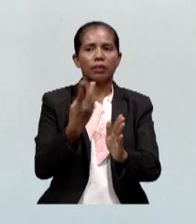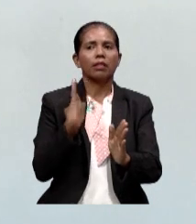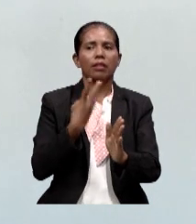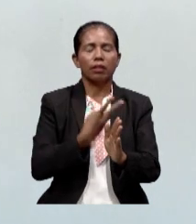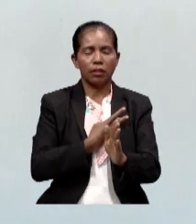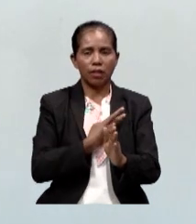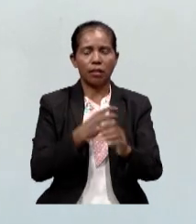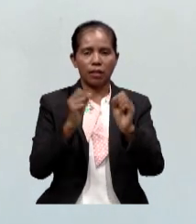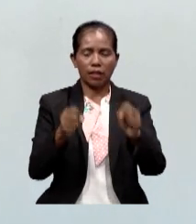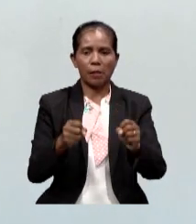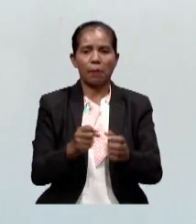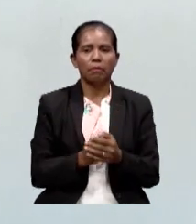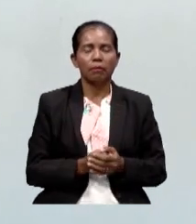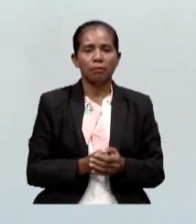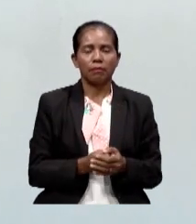lá.